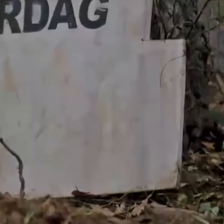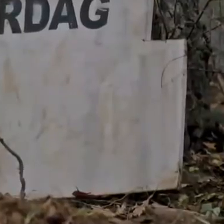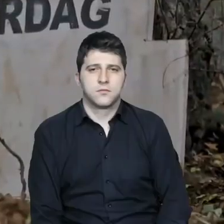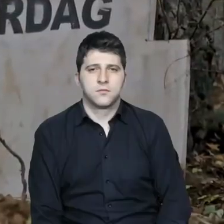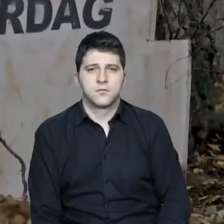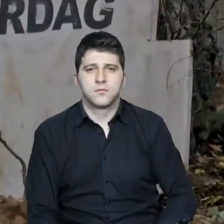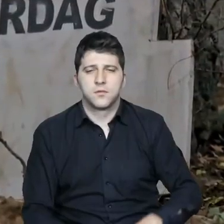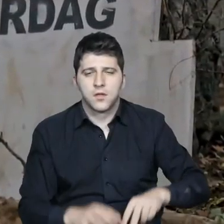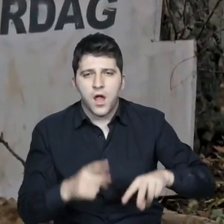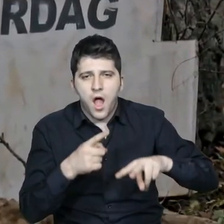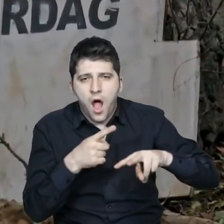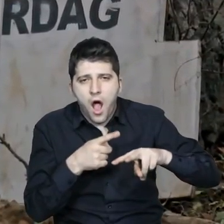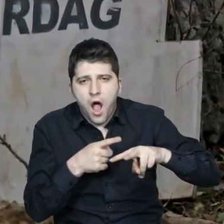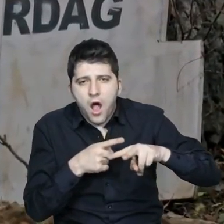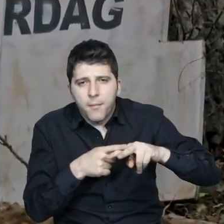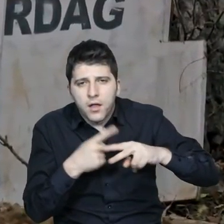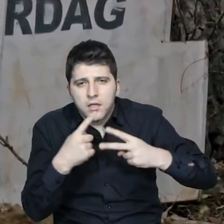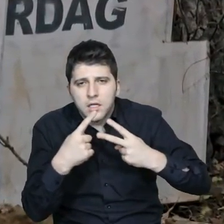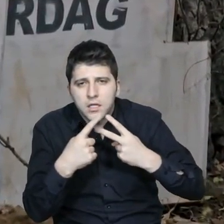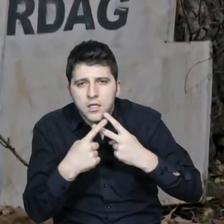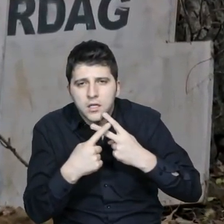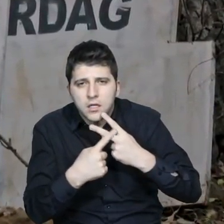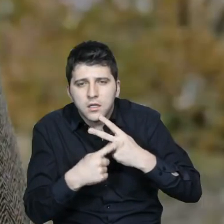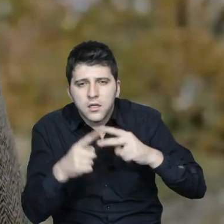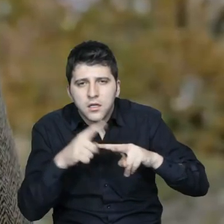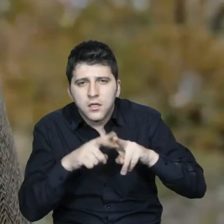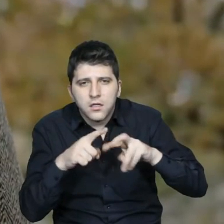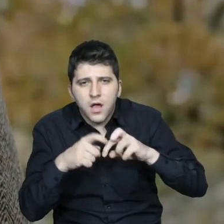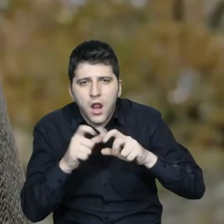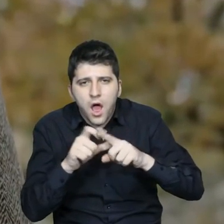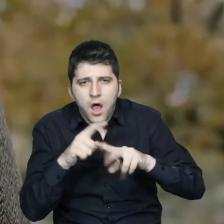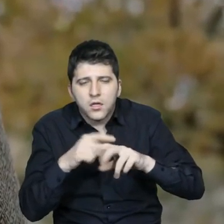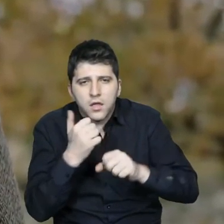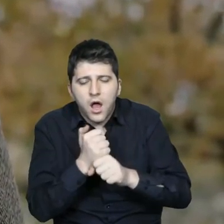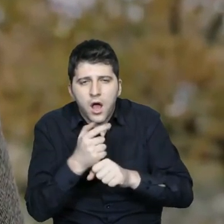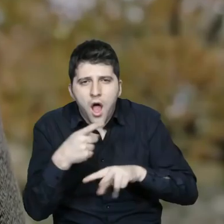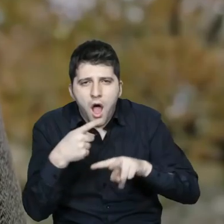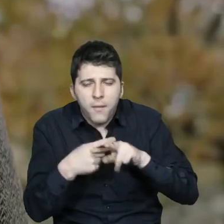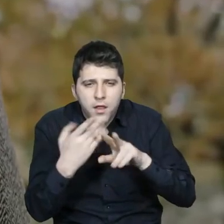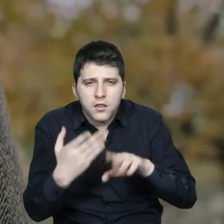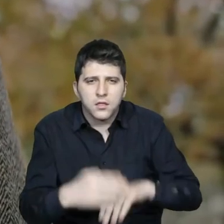Ahmet Yana Rıda. Ahmet Yanardağ.